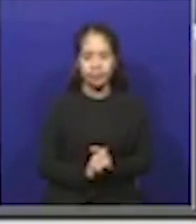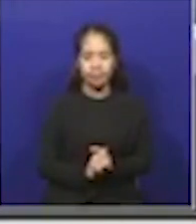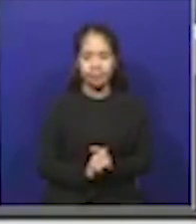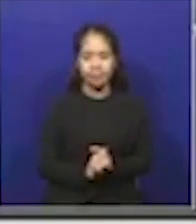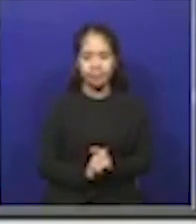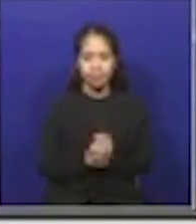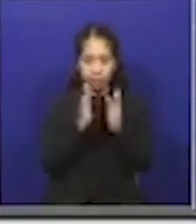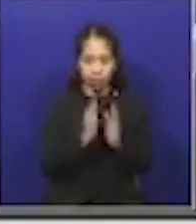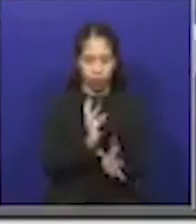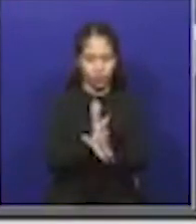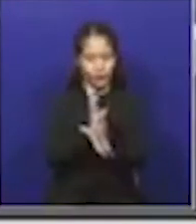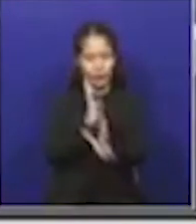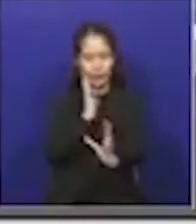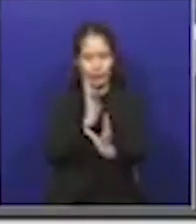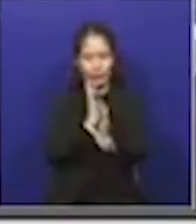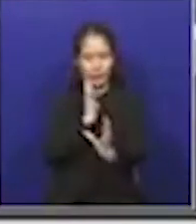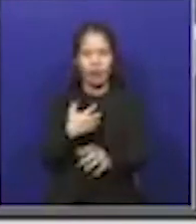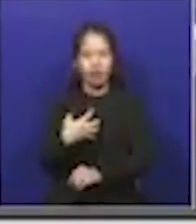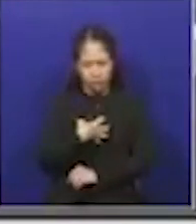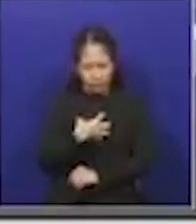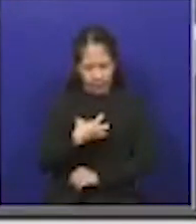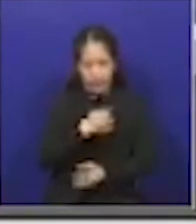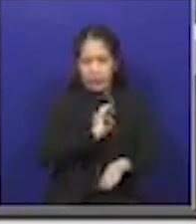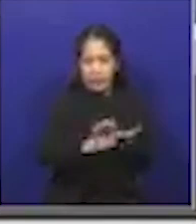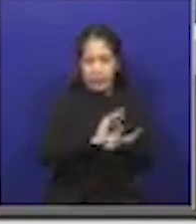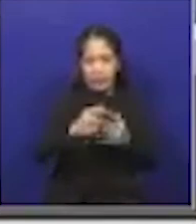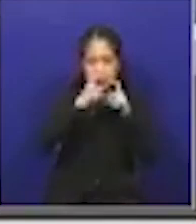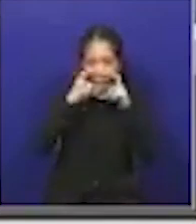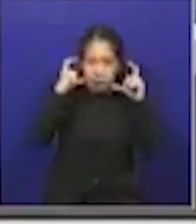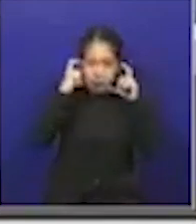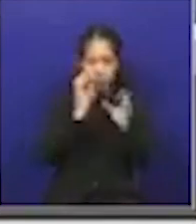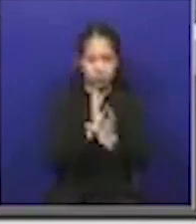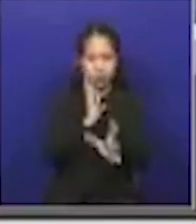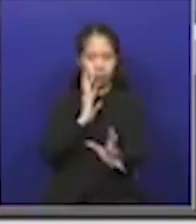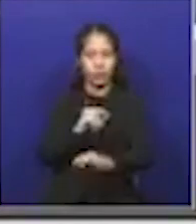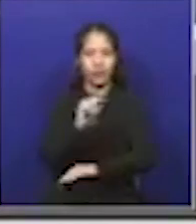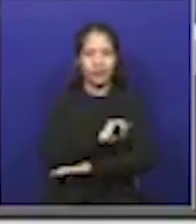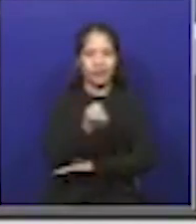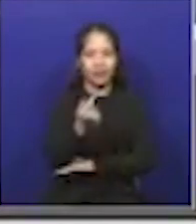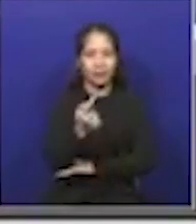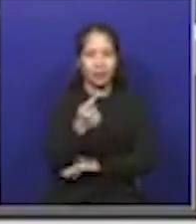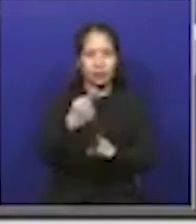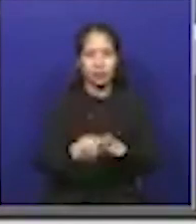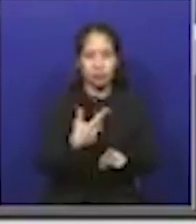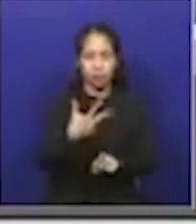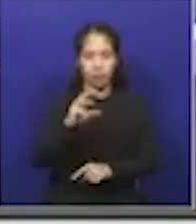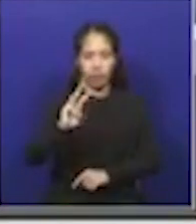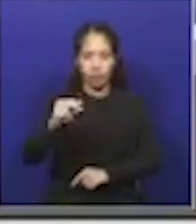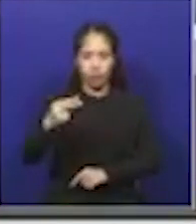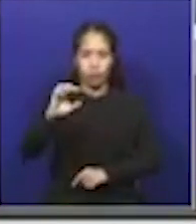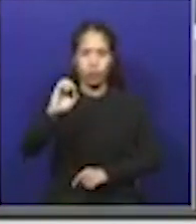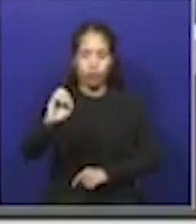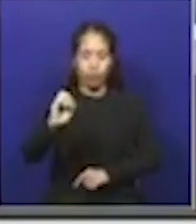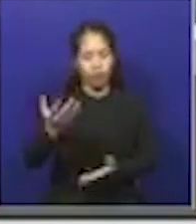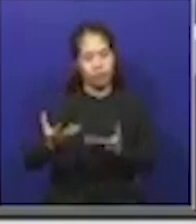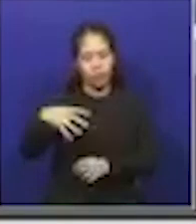คนไปเข้าแถวซื้อหน้ากากอนามัยกันยาวเหยียดวันที่11มีนาคม WHO หรือ